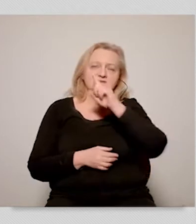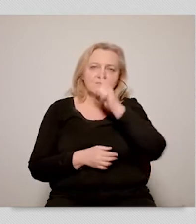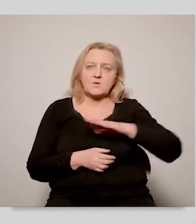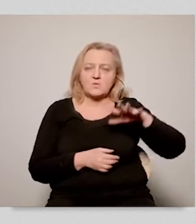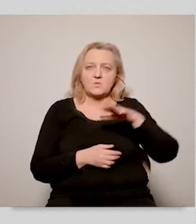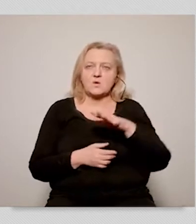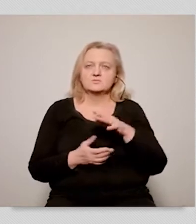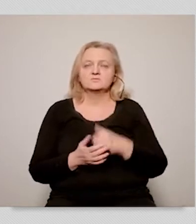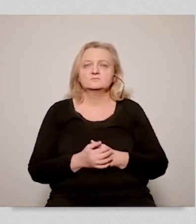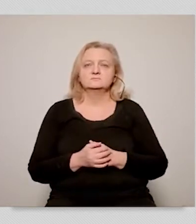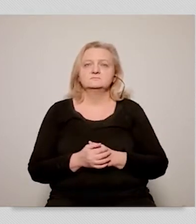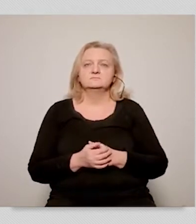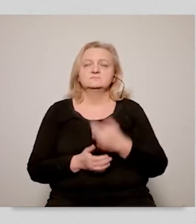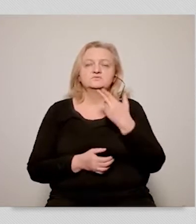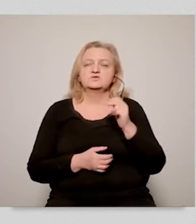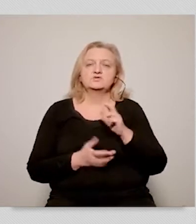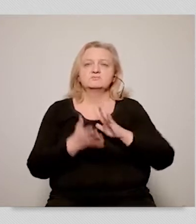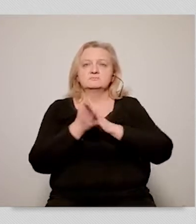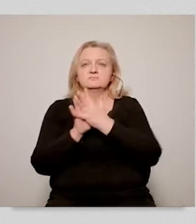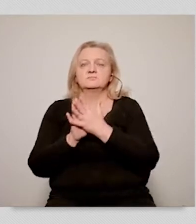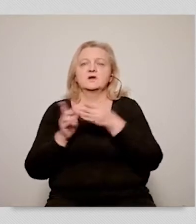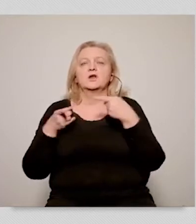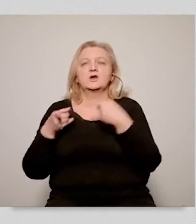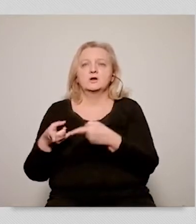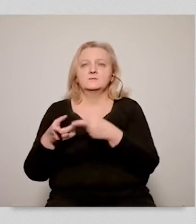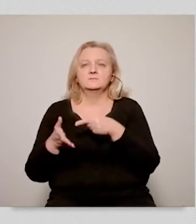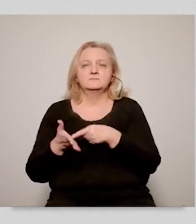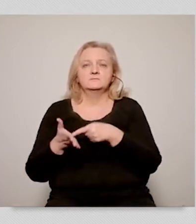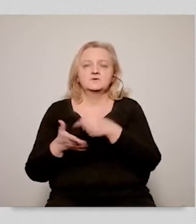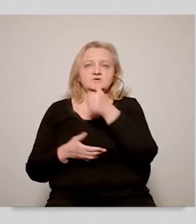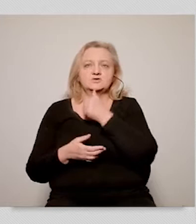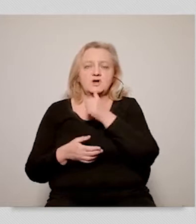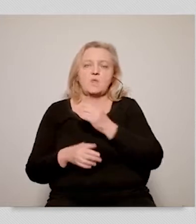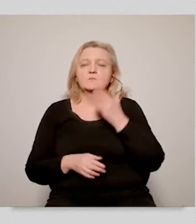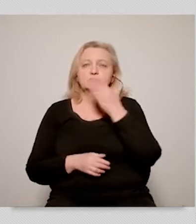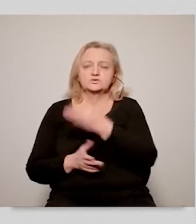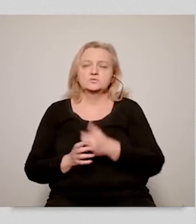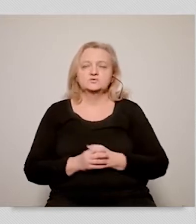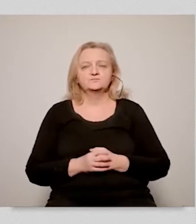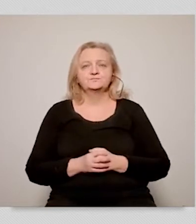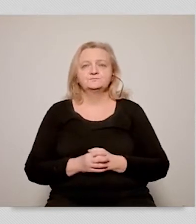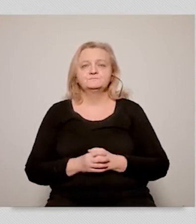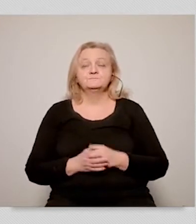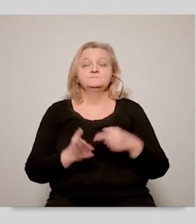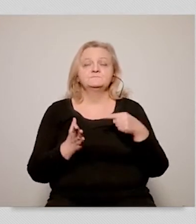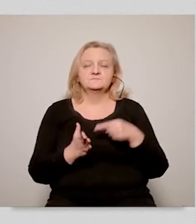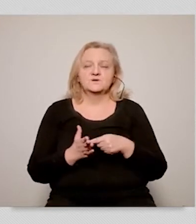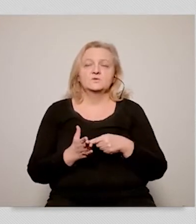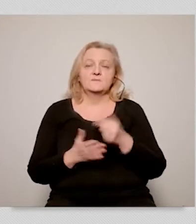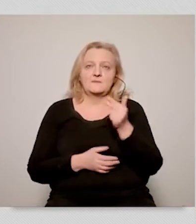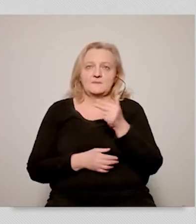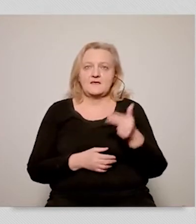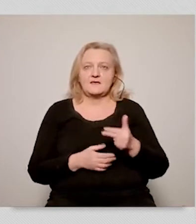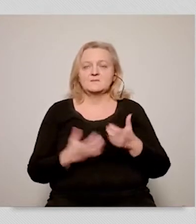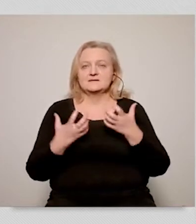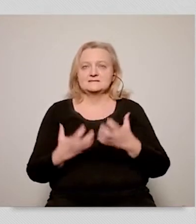niż transformacja w kierunku zielonej przyszłości. I to są tematy,